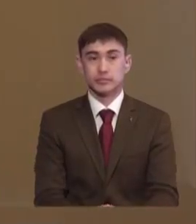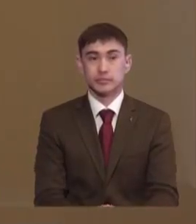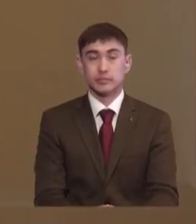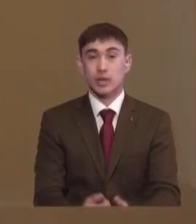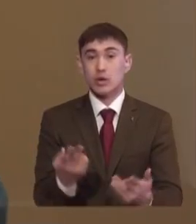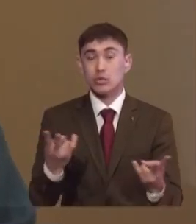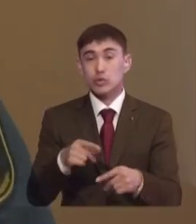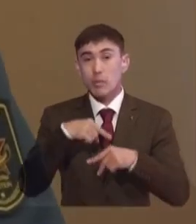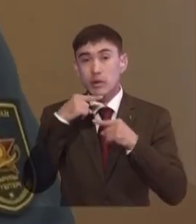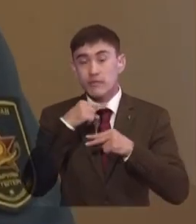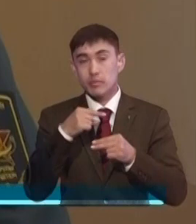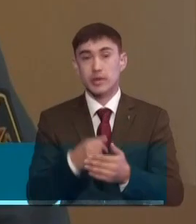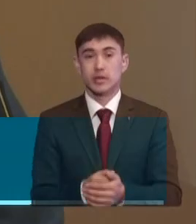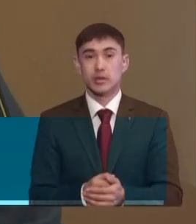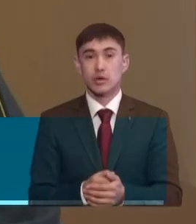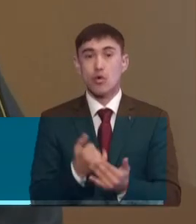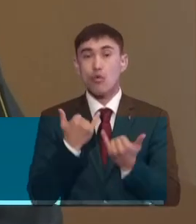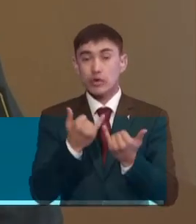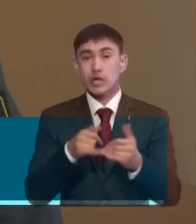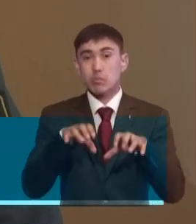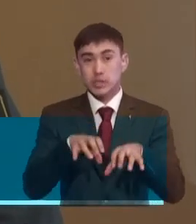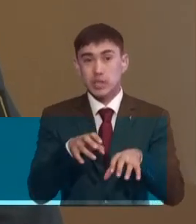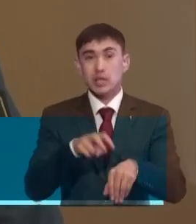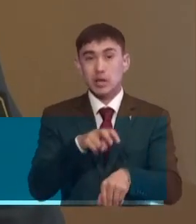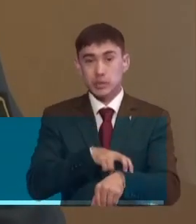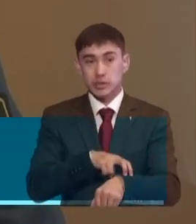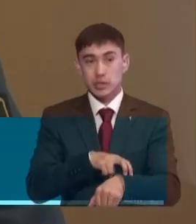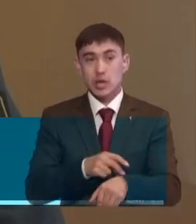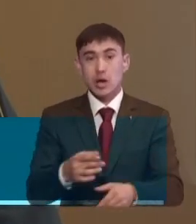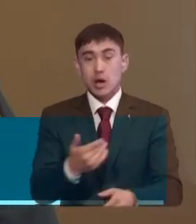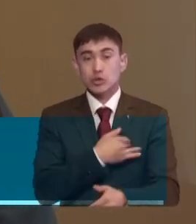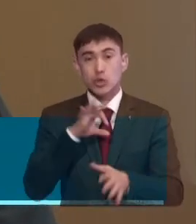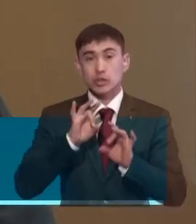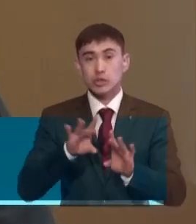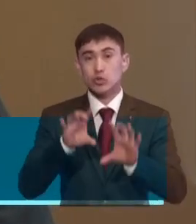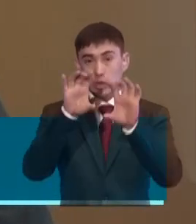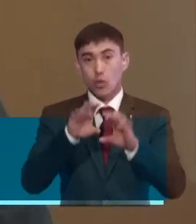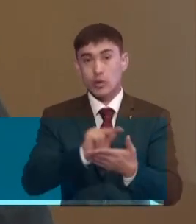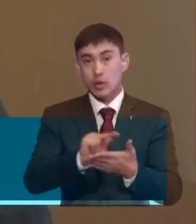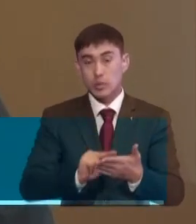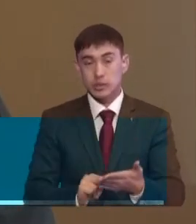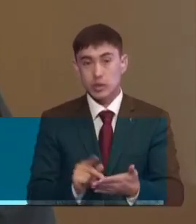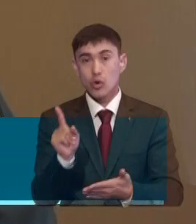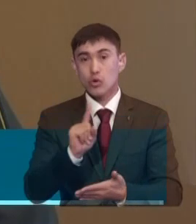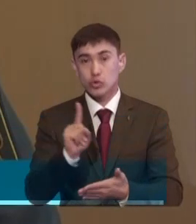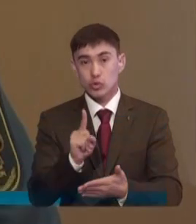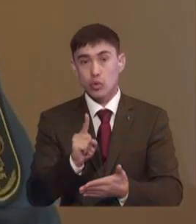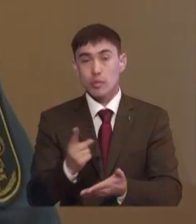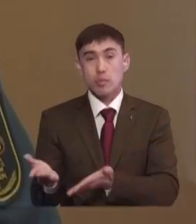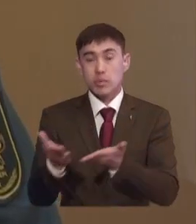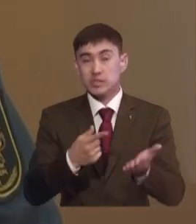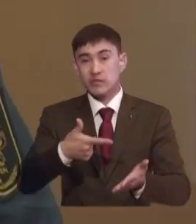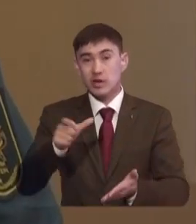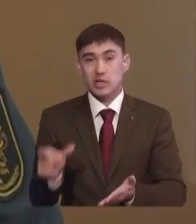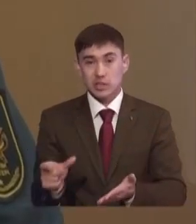обратить внимание, уважаемые представители призывных комиссий, хотел бы напомнить, что в законе написано, что призыв